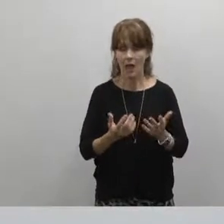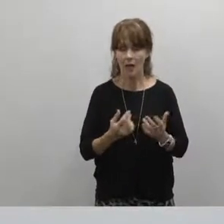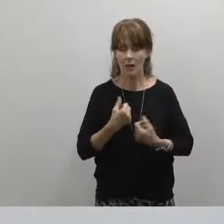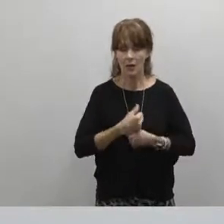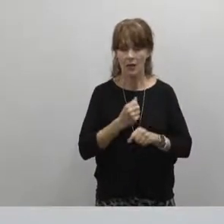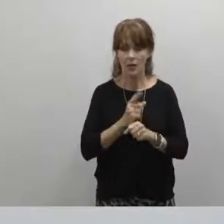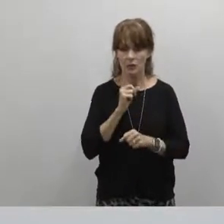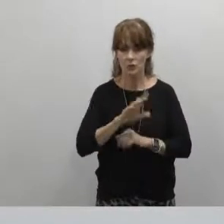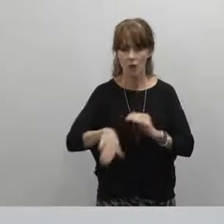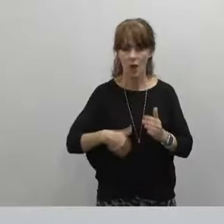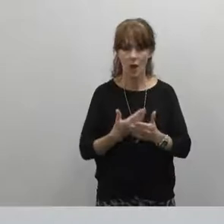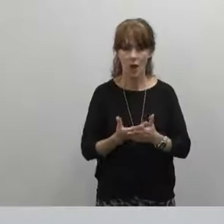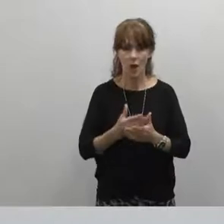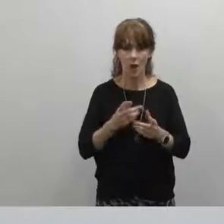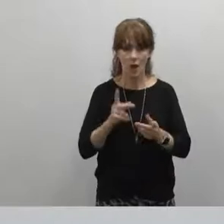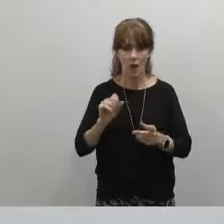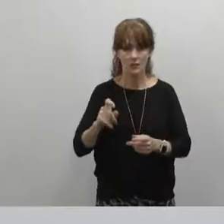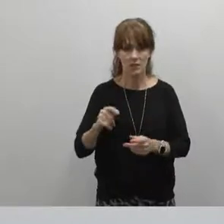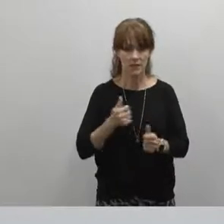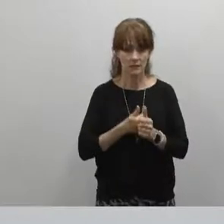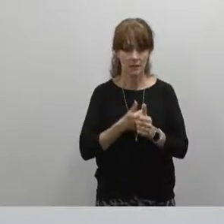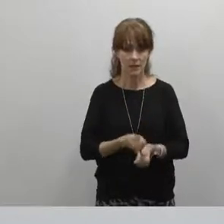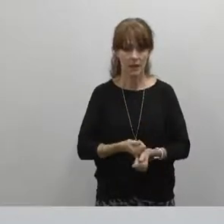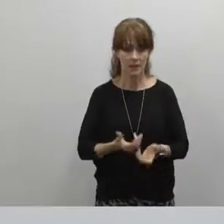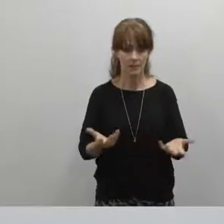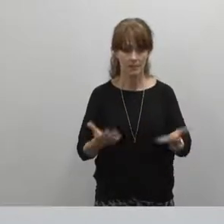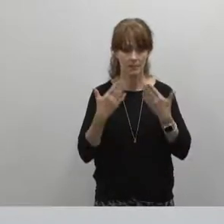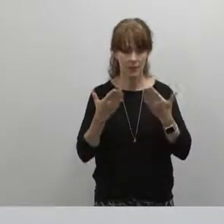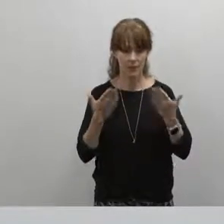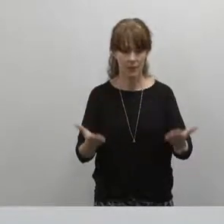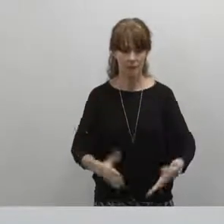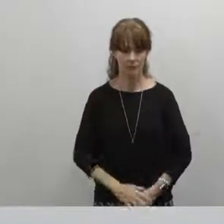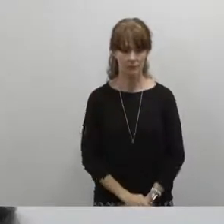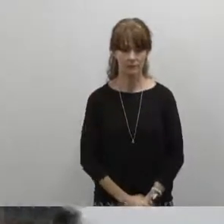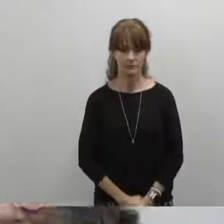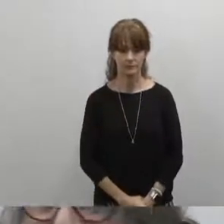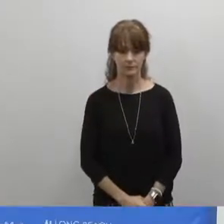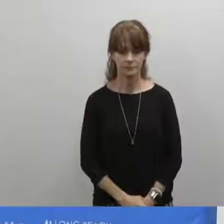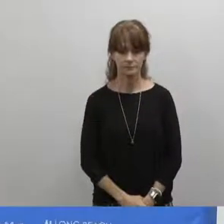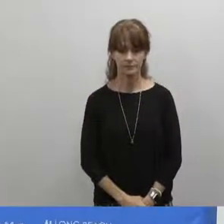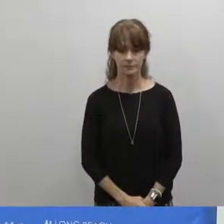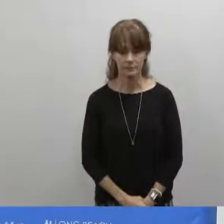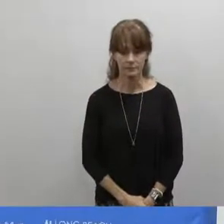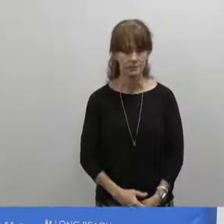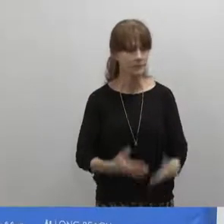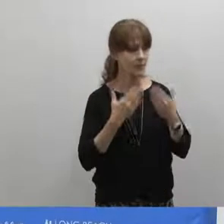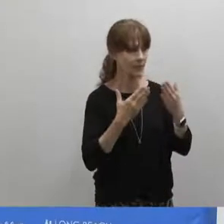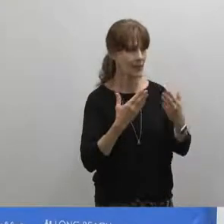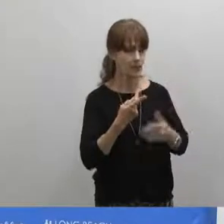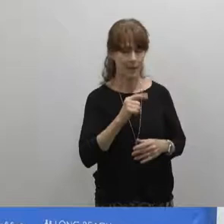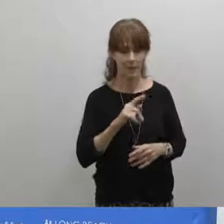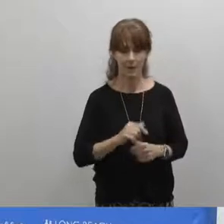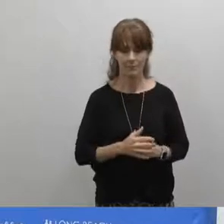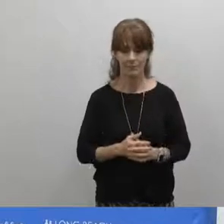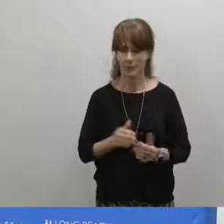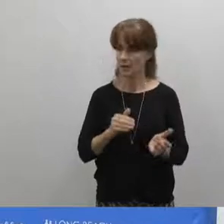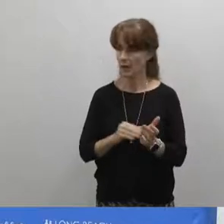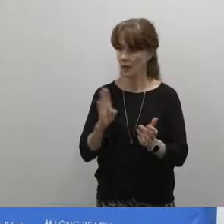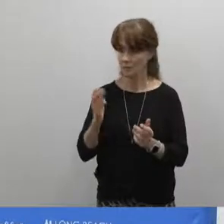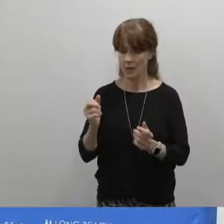កាន់អ្នកខ្វះខាតនោះចង់ធ្វើយ៉ាងម៉េចគឺថាឲ្យវាសមស្របទៅតាមច្បាប់ដែលបញ្ជាឲ្យយើងធ្វើ